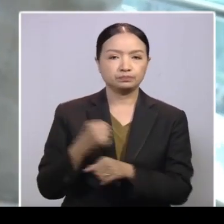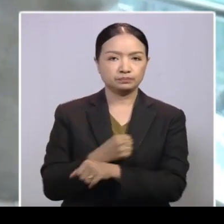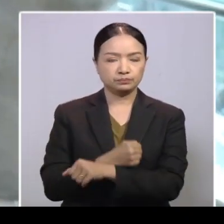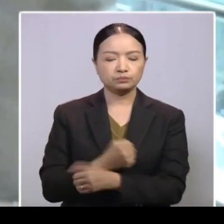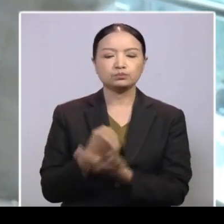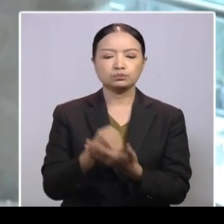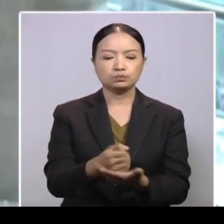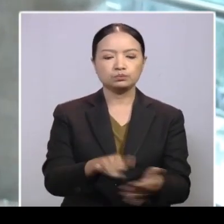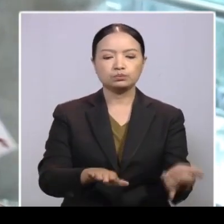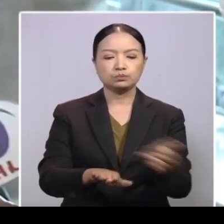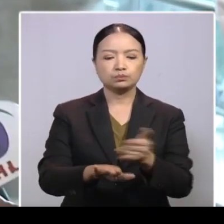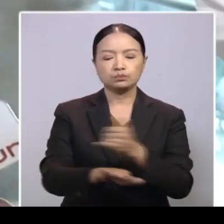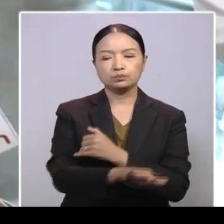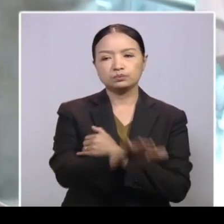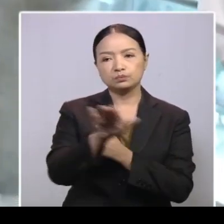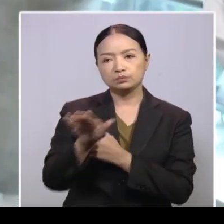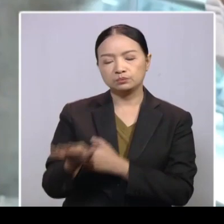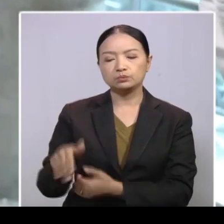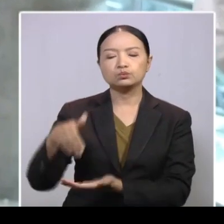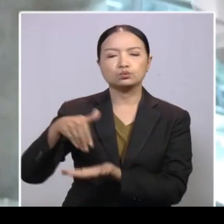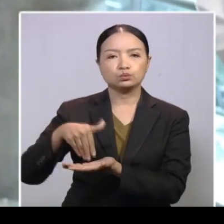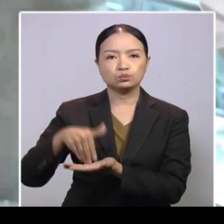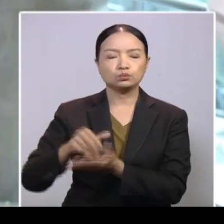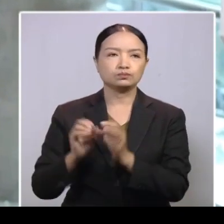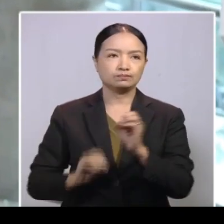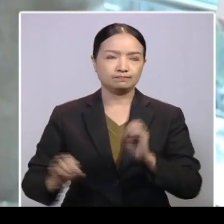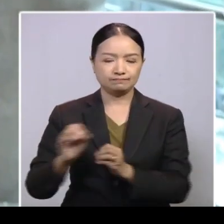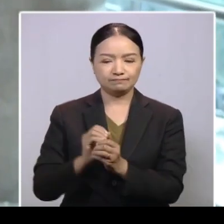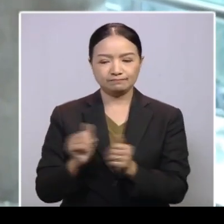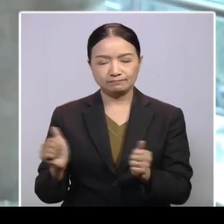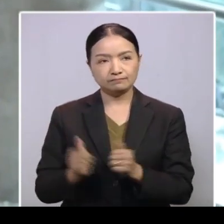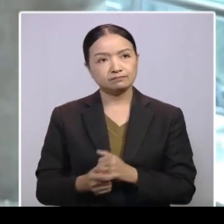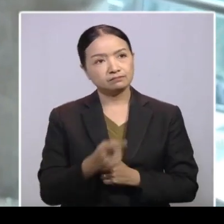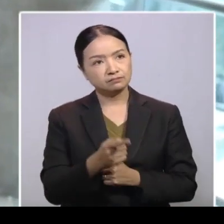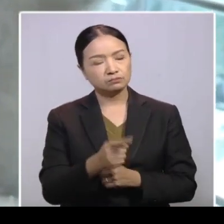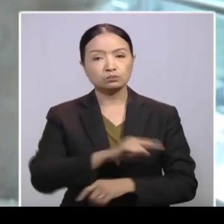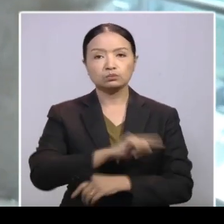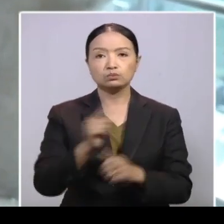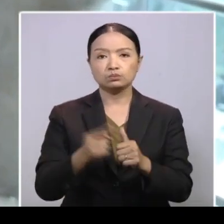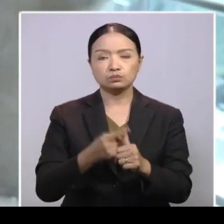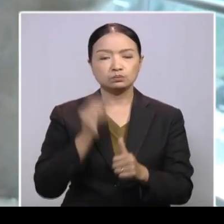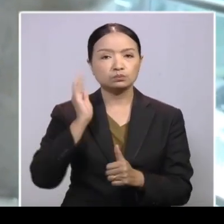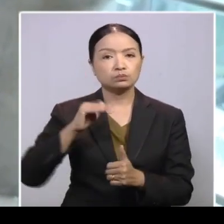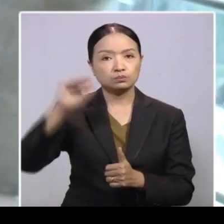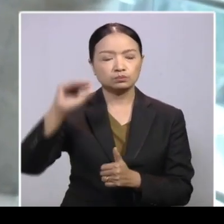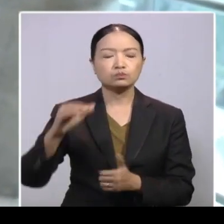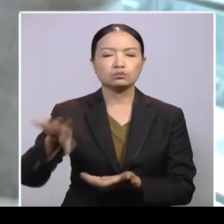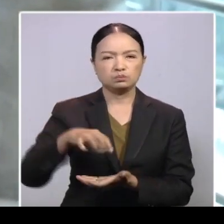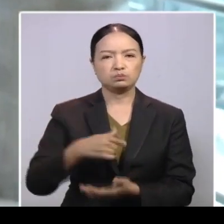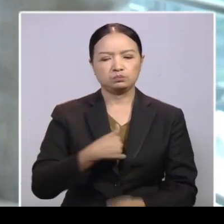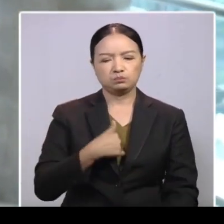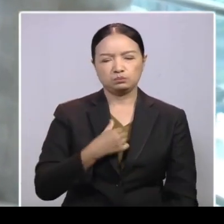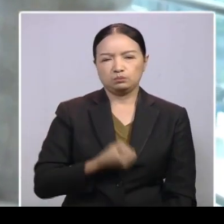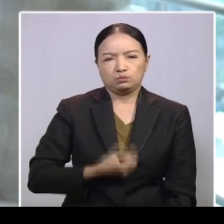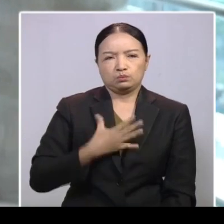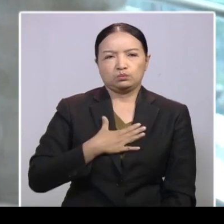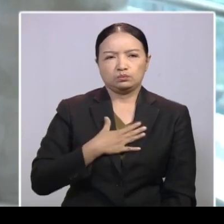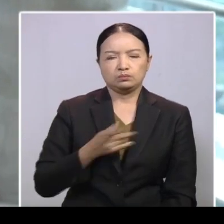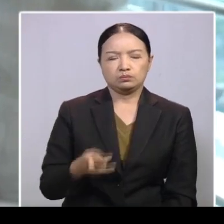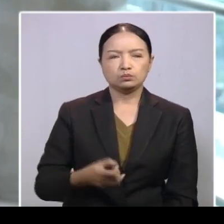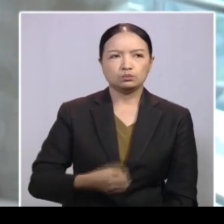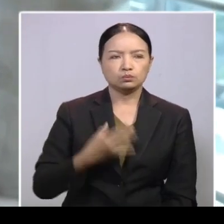เอาออกมา ครับสภาพจิตใจ วันแรกตกใจครับไม่อยากอยู่แล้วเพราะว่